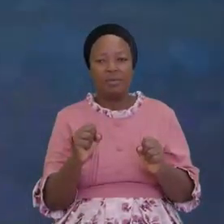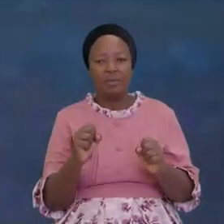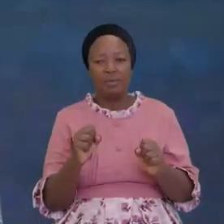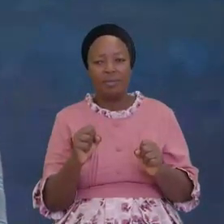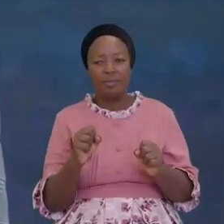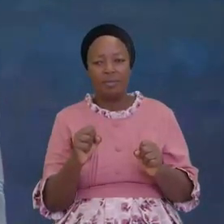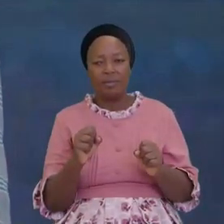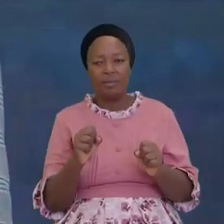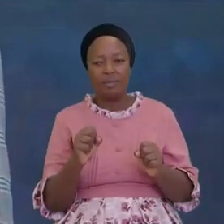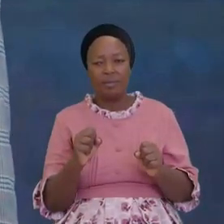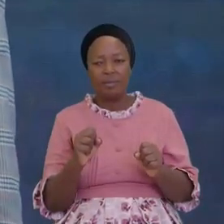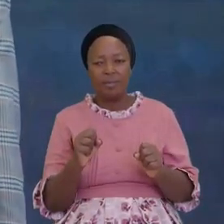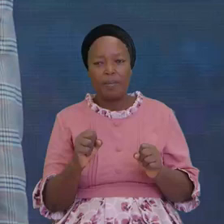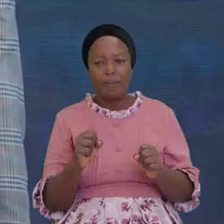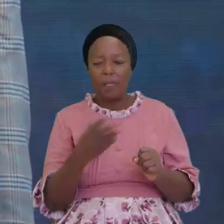salut.